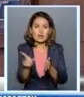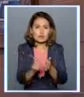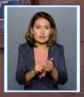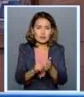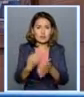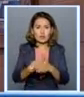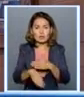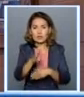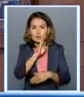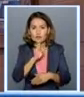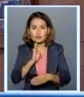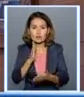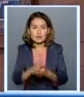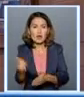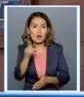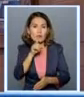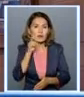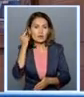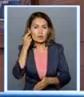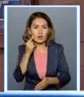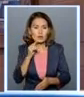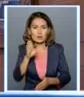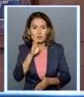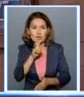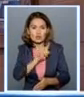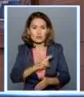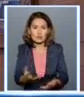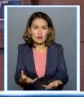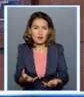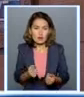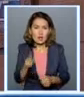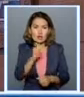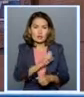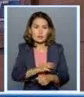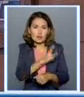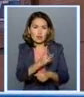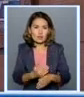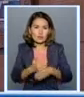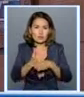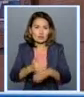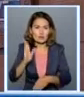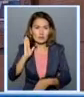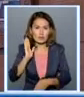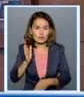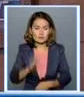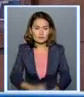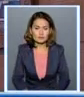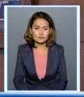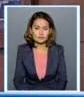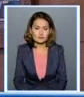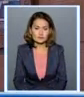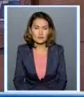жатқан кісілер бар. Сол кейде жұмысшылардың жағдайына қарап сол зейнетке шыққан кісілердің орнын